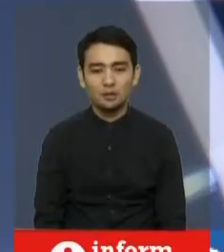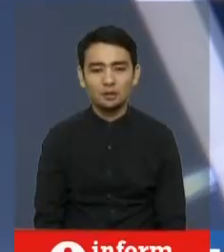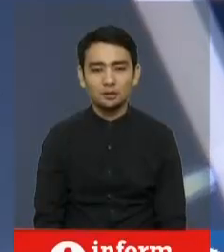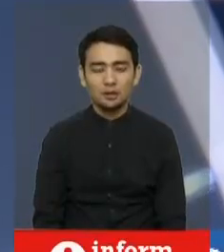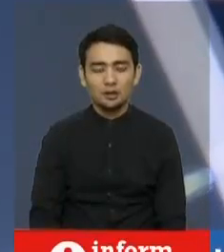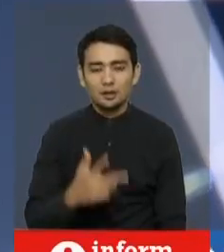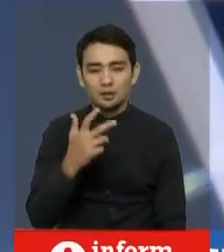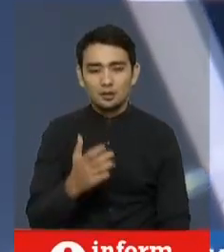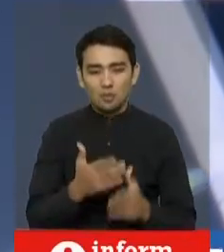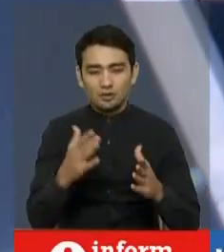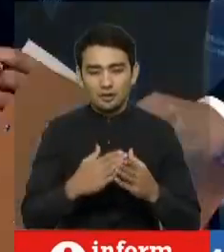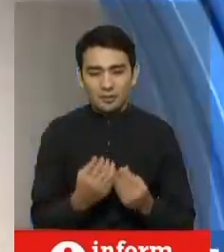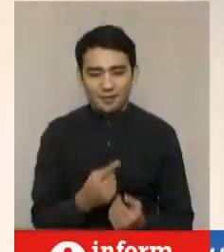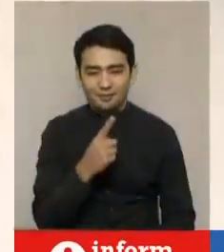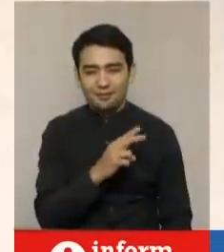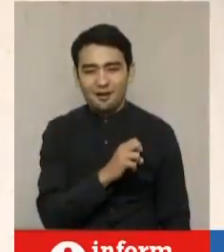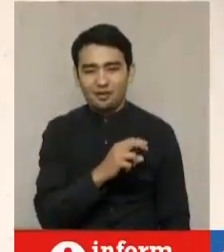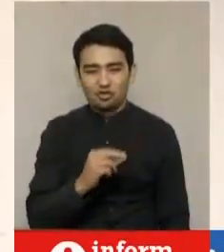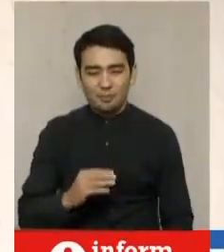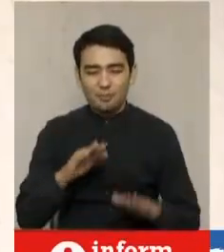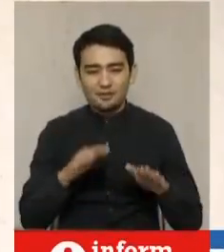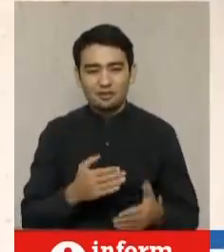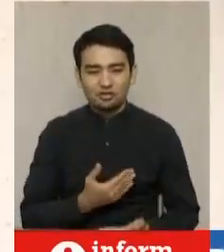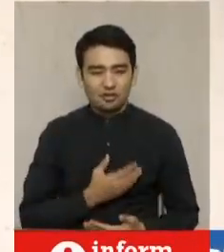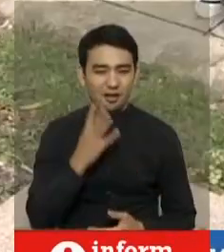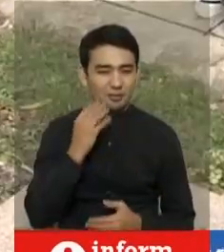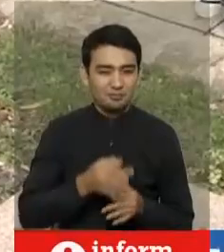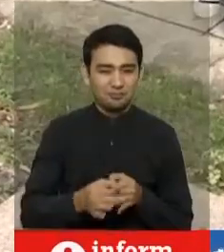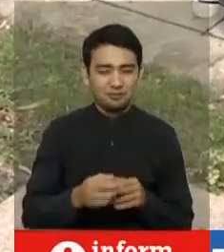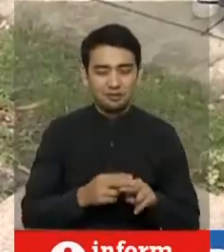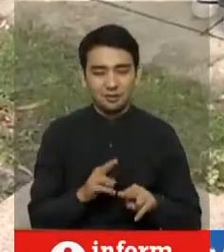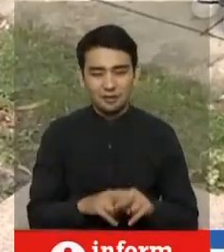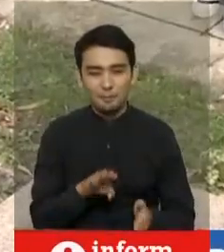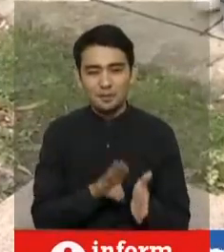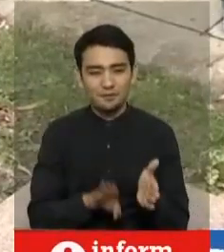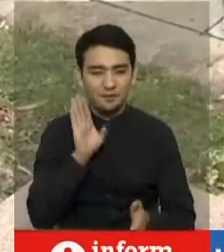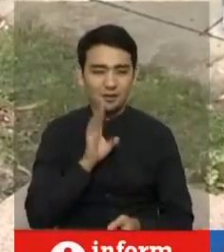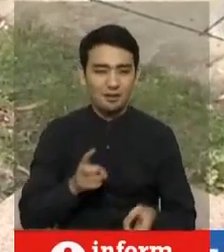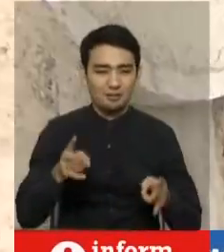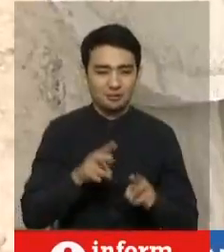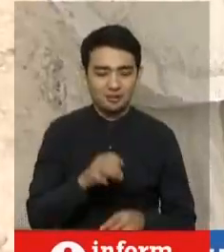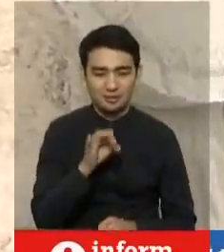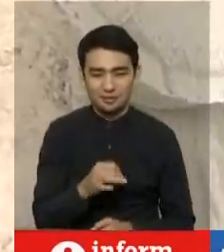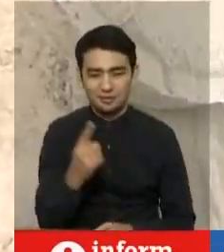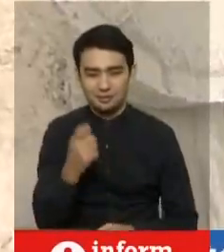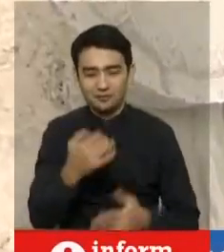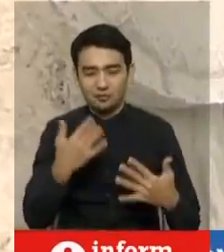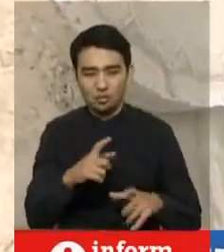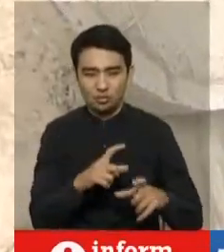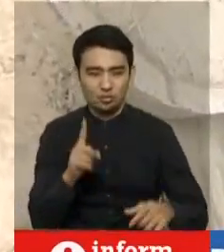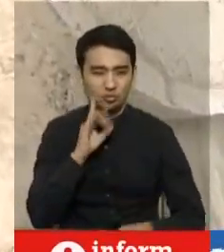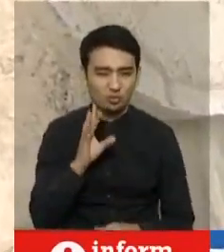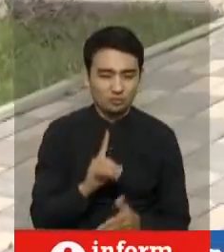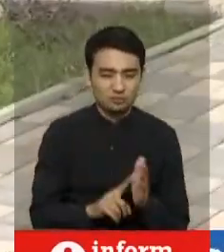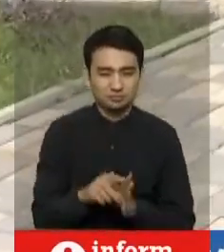Порядка 300 семей в одном из дачных массивов Алматы остались без воды. Вот уже неделю люди испытывают неудобства